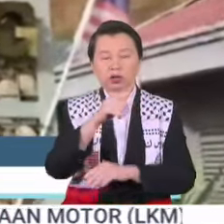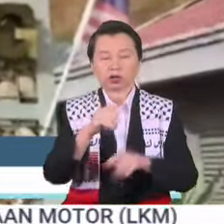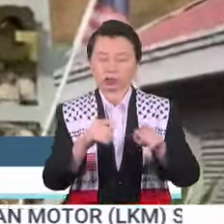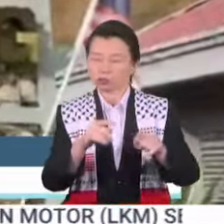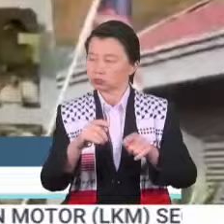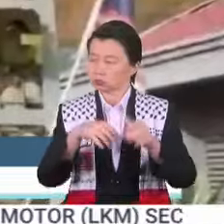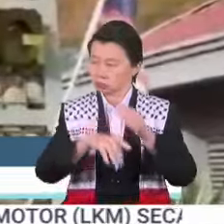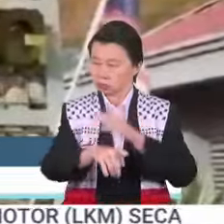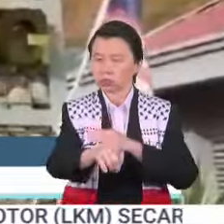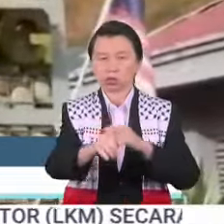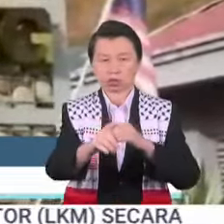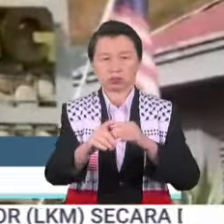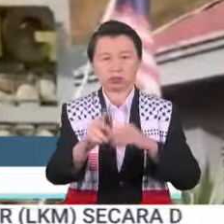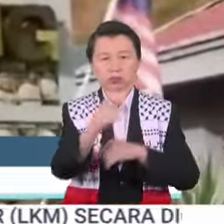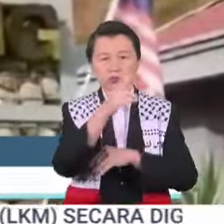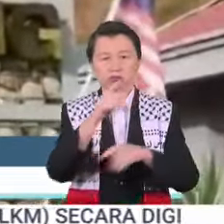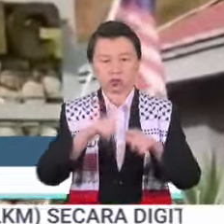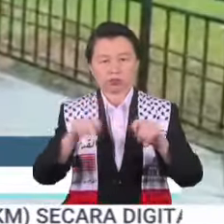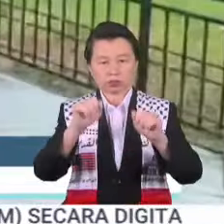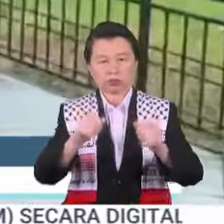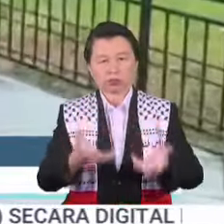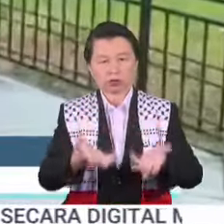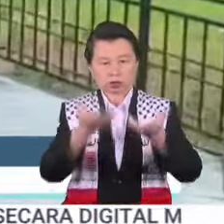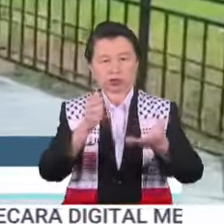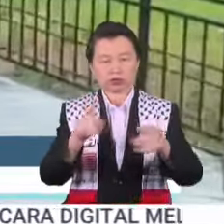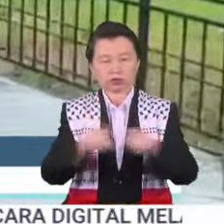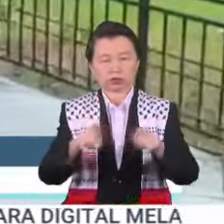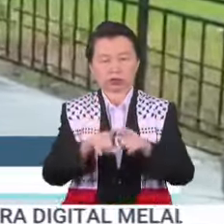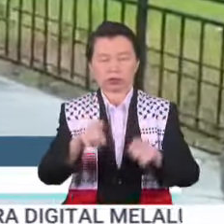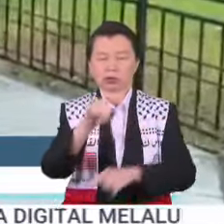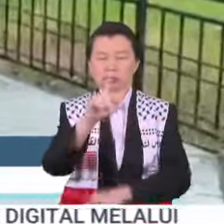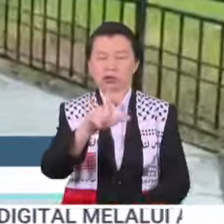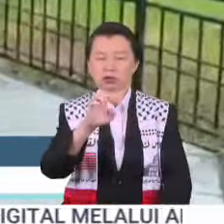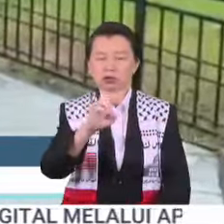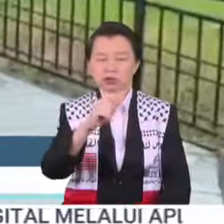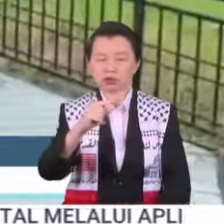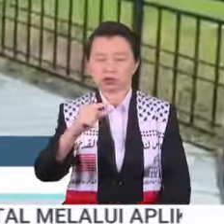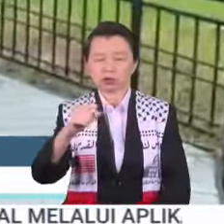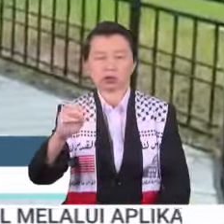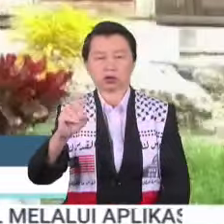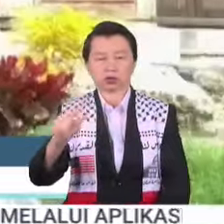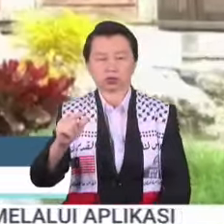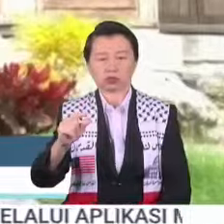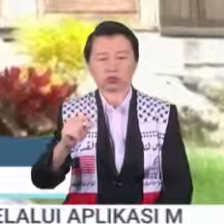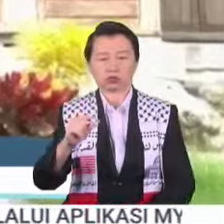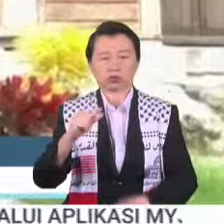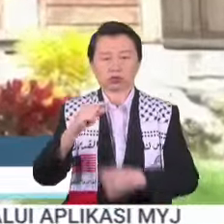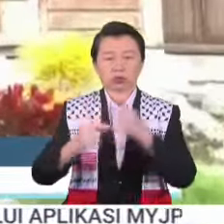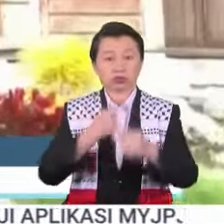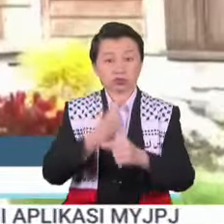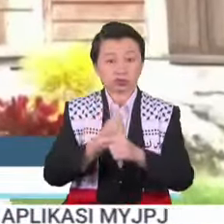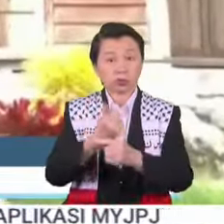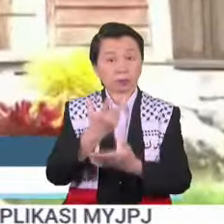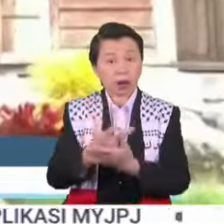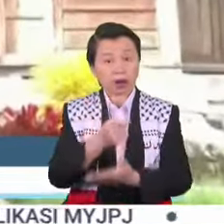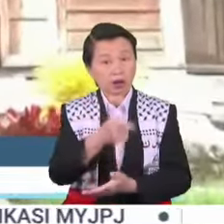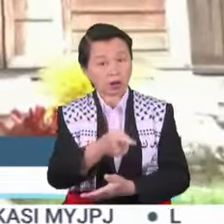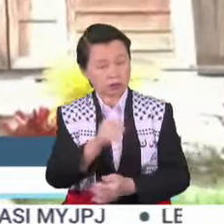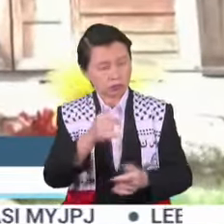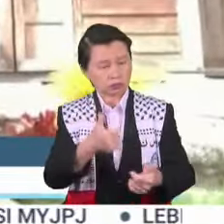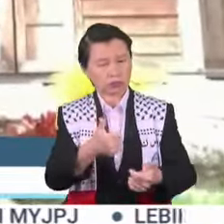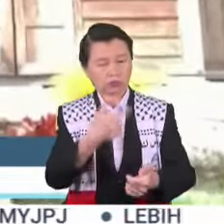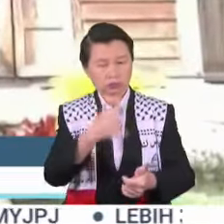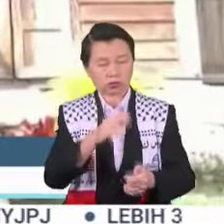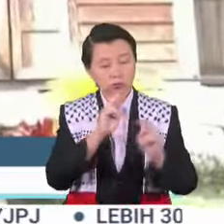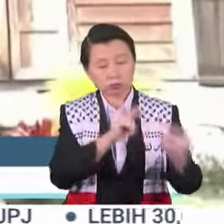sebagai lenggong geopark kebangsaan lah. Lepas tu kita tengok